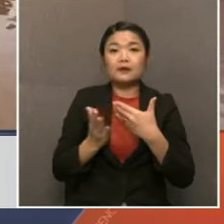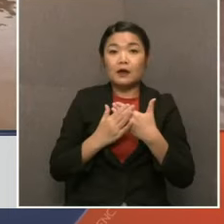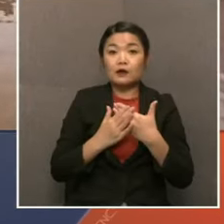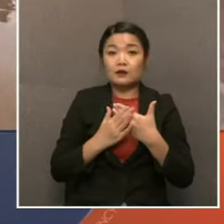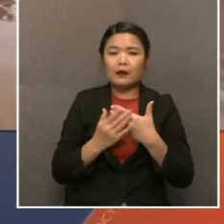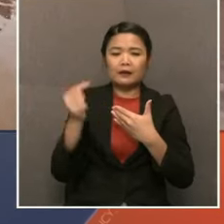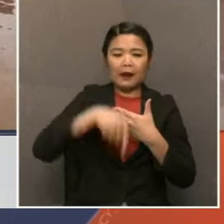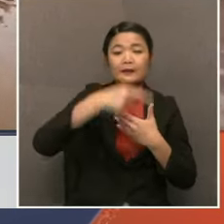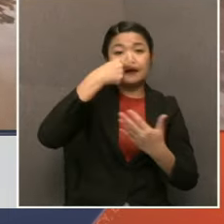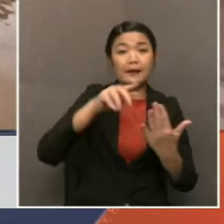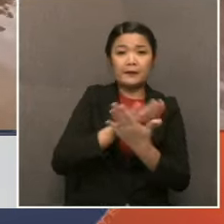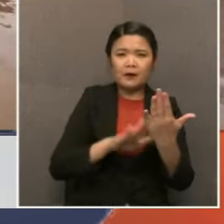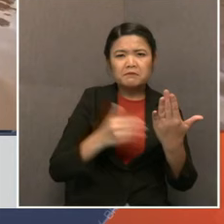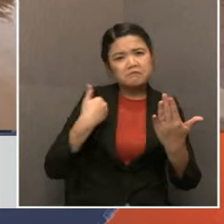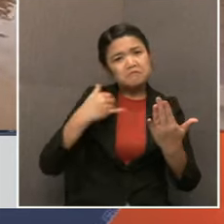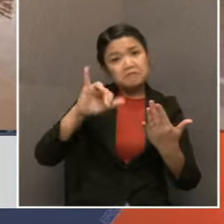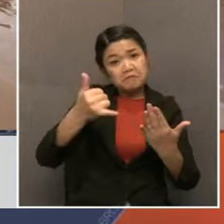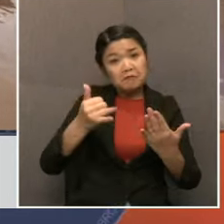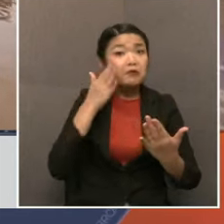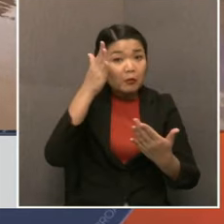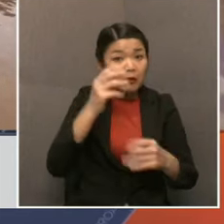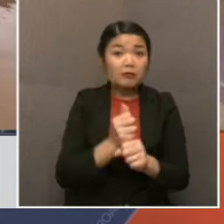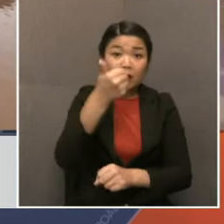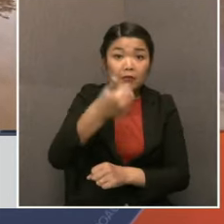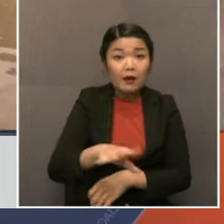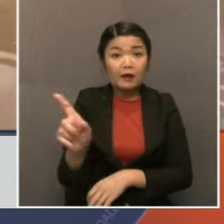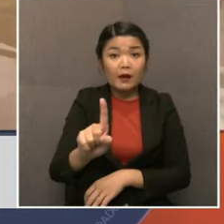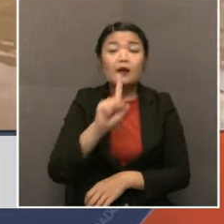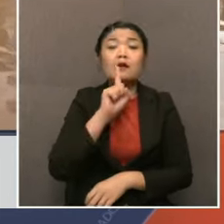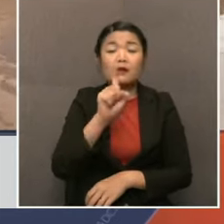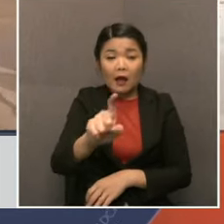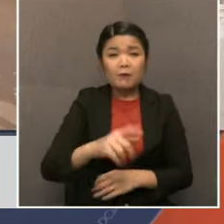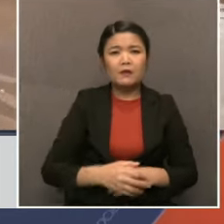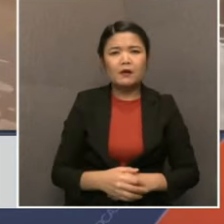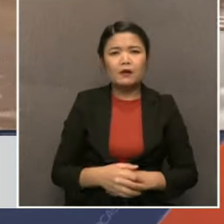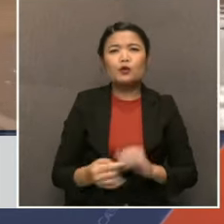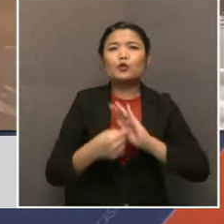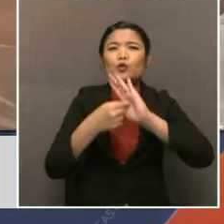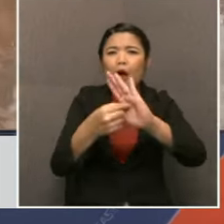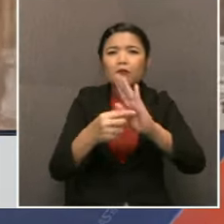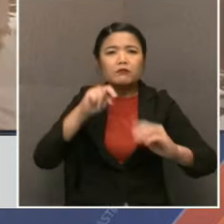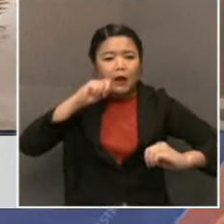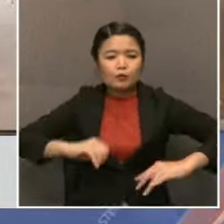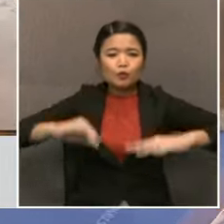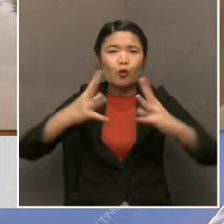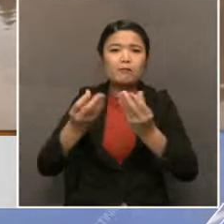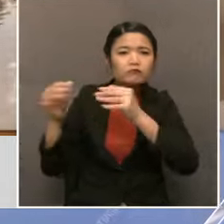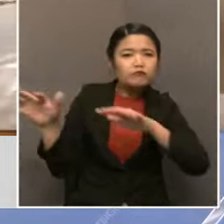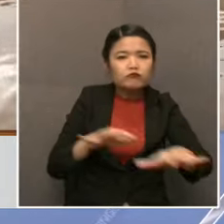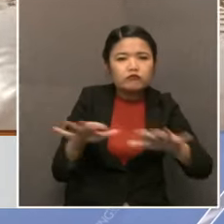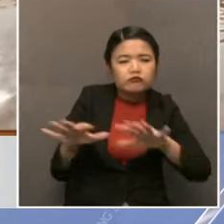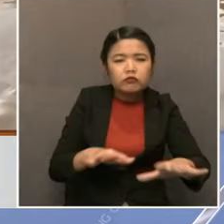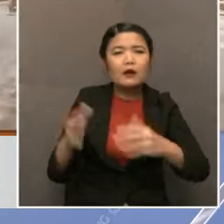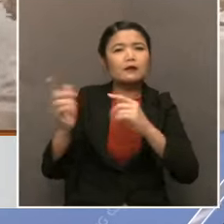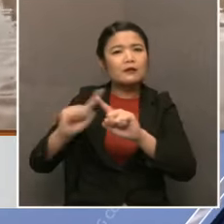ักลบมาในบ้านเรามีโอกาสีความเป็ไปได้มากน้ขนาดไหนในกรณีที่มีภัยพิบัติในรูปแบต่ๆหรอ กรณีชกเฉิในรป